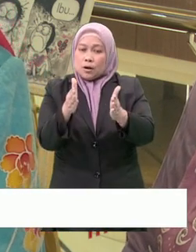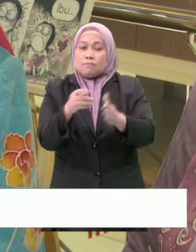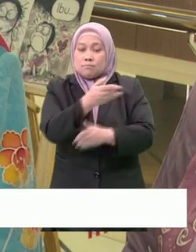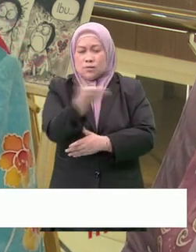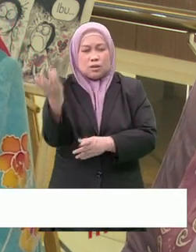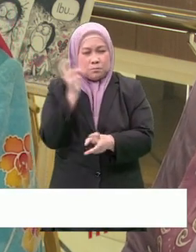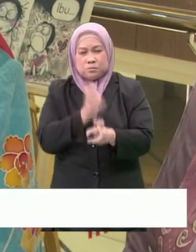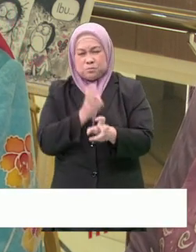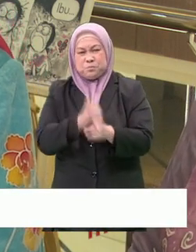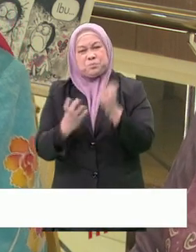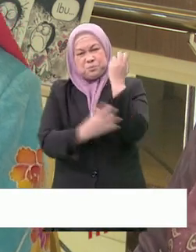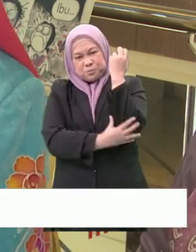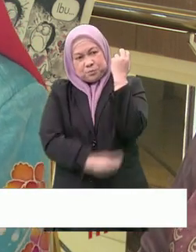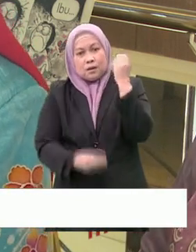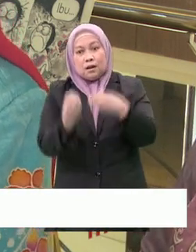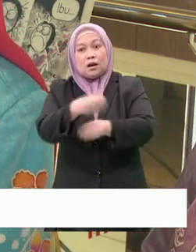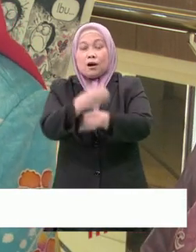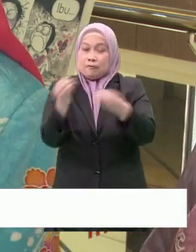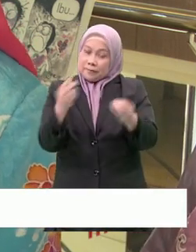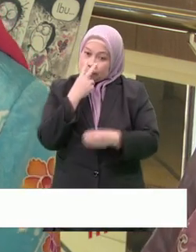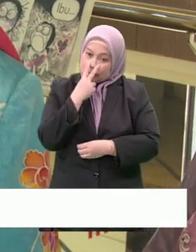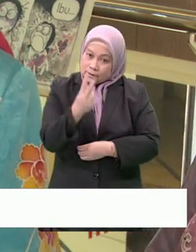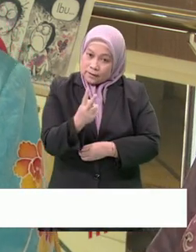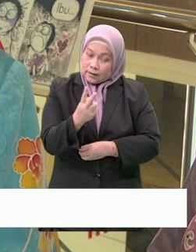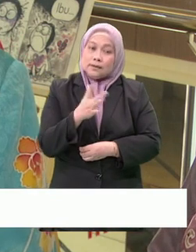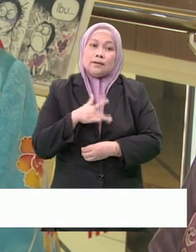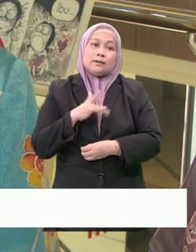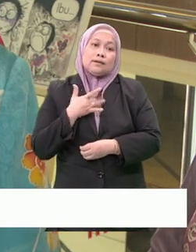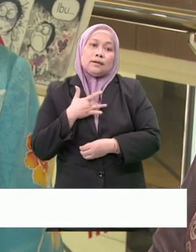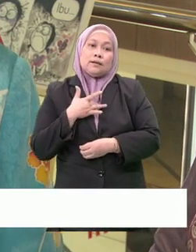memang betul-betul susah lah kalau enggak Pejabat itu mungkin